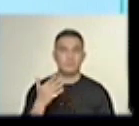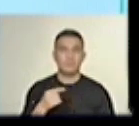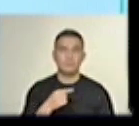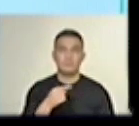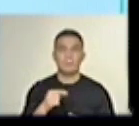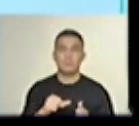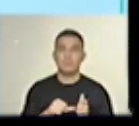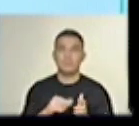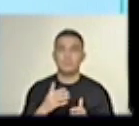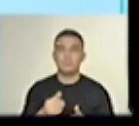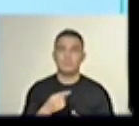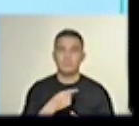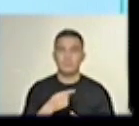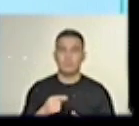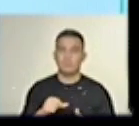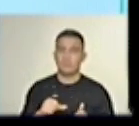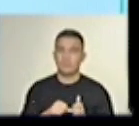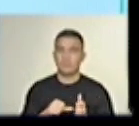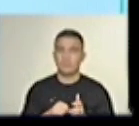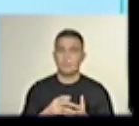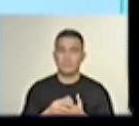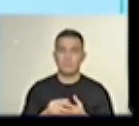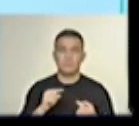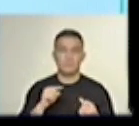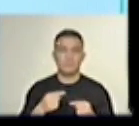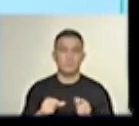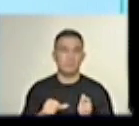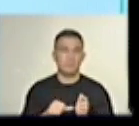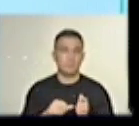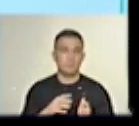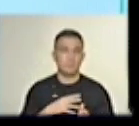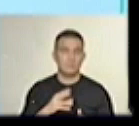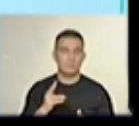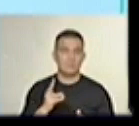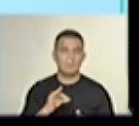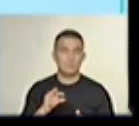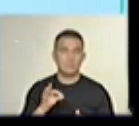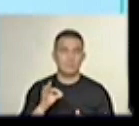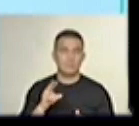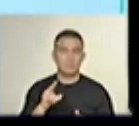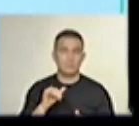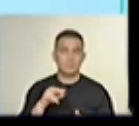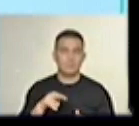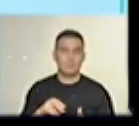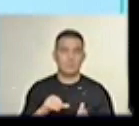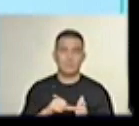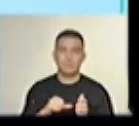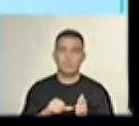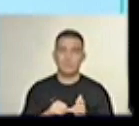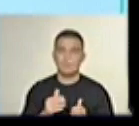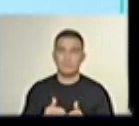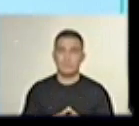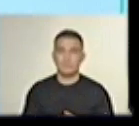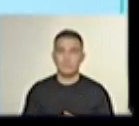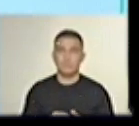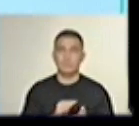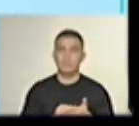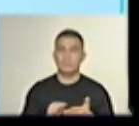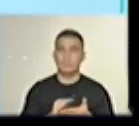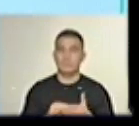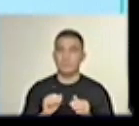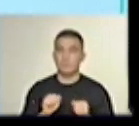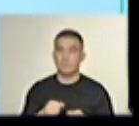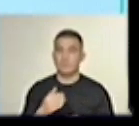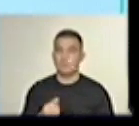nichi? -6 ga qarama-qarshisi 6, moduli ham 6 ga teng. Yozib qo'yishimiz